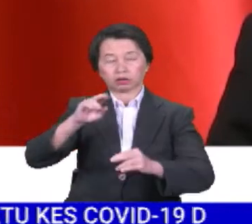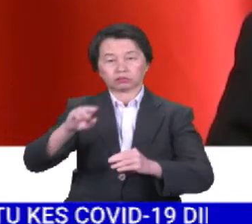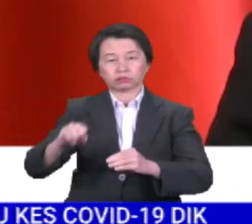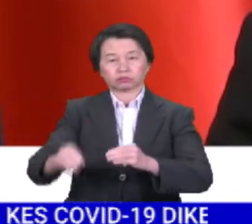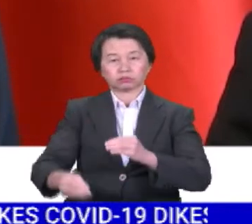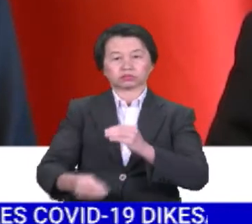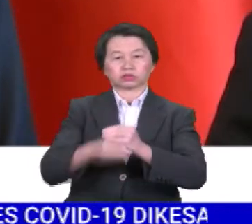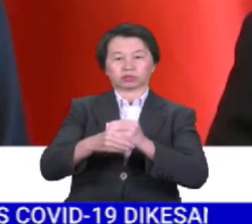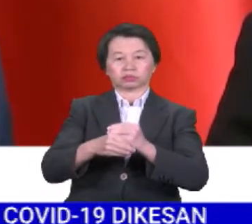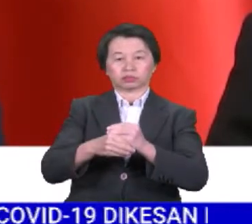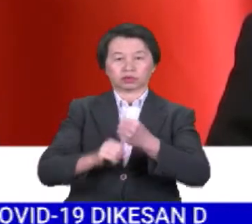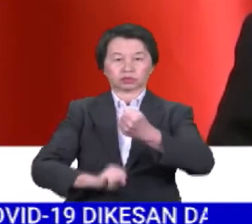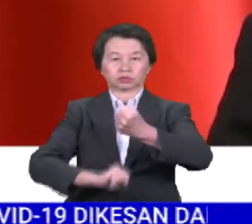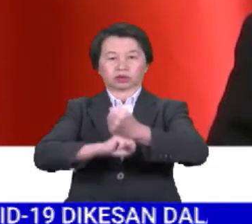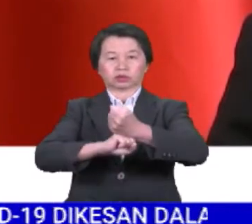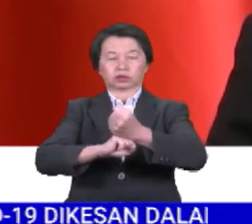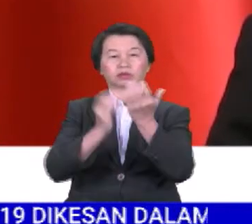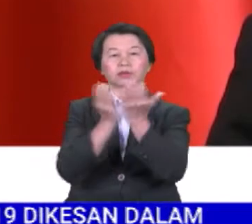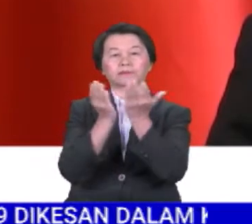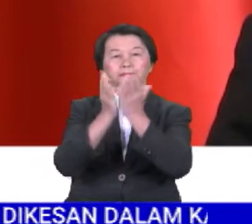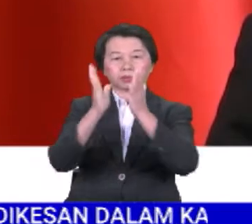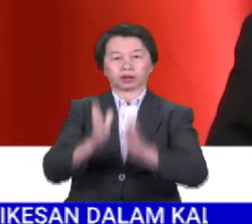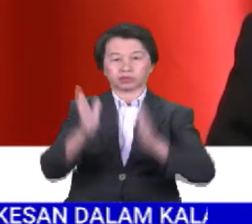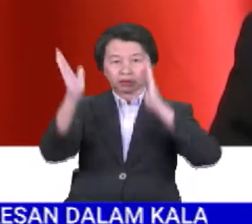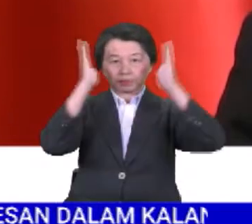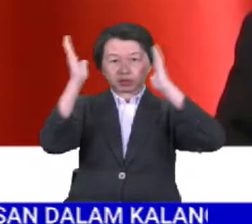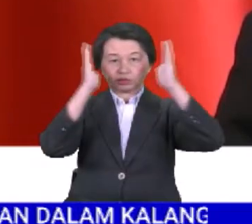lagi tajaan kepada pelajar-pelajar kita.